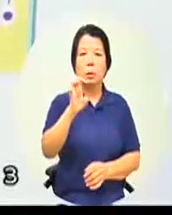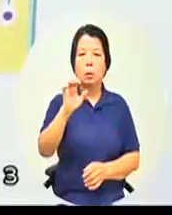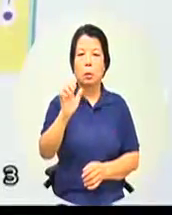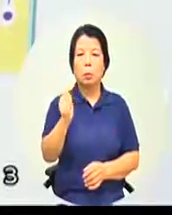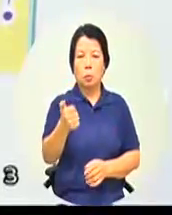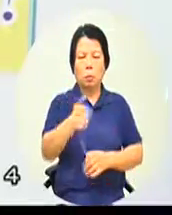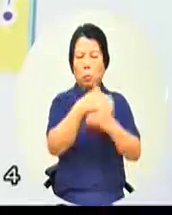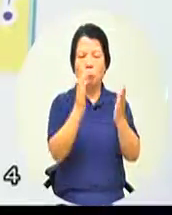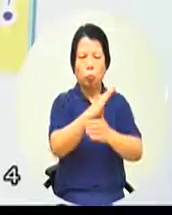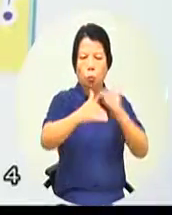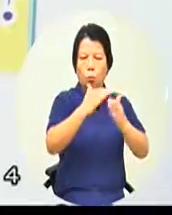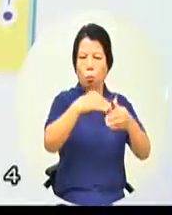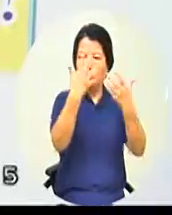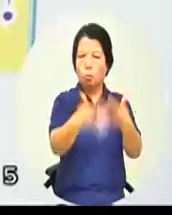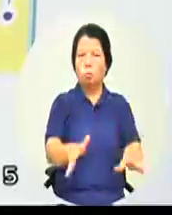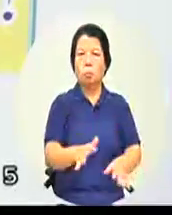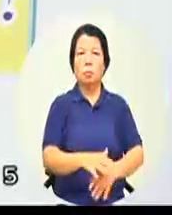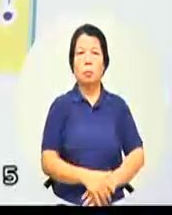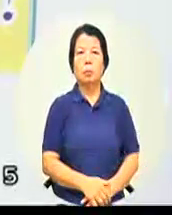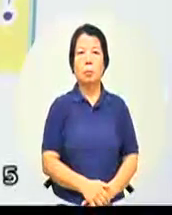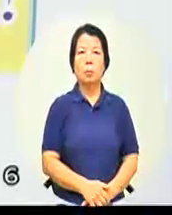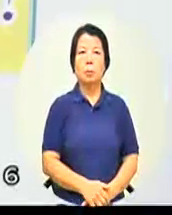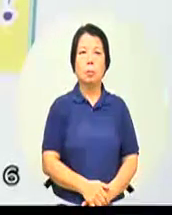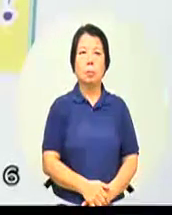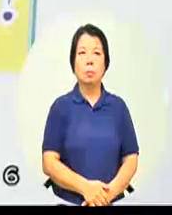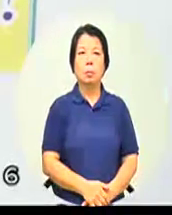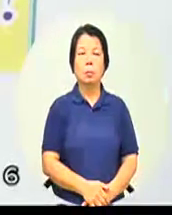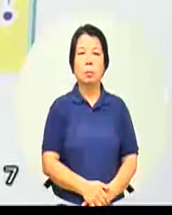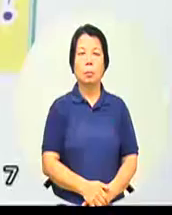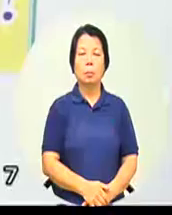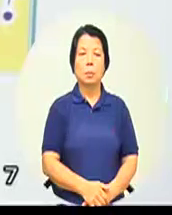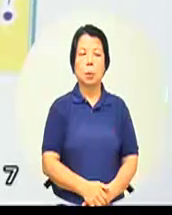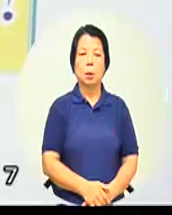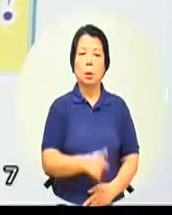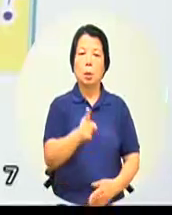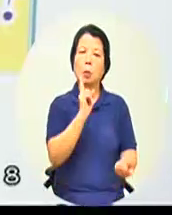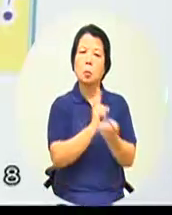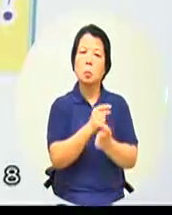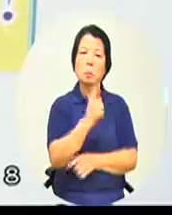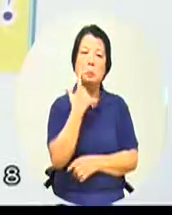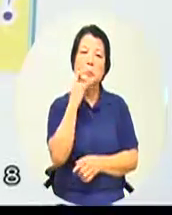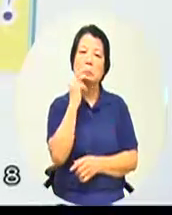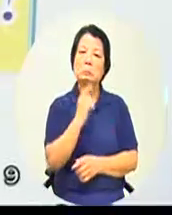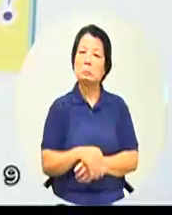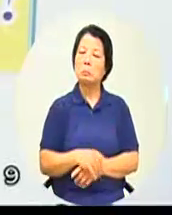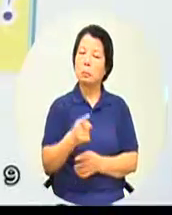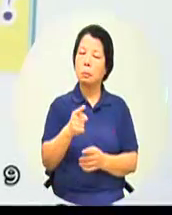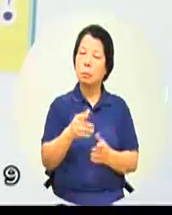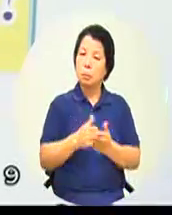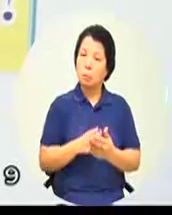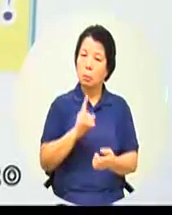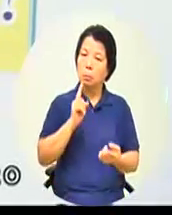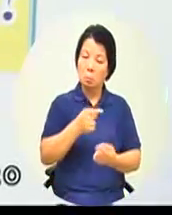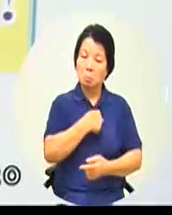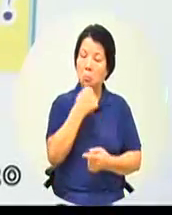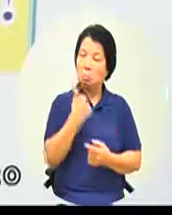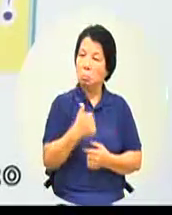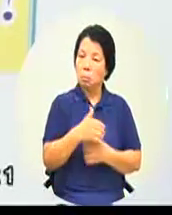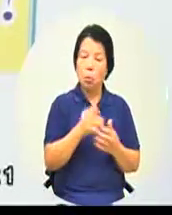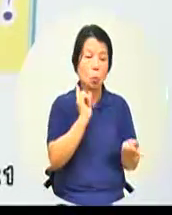校哦。哎，你对得起家长吗？你对得起学生吗？